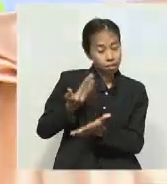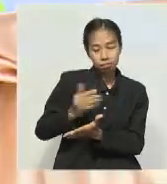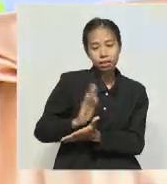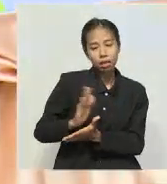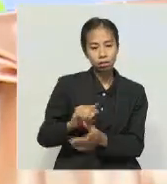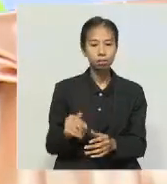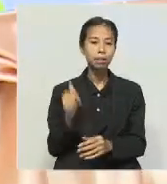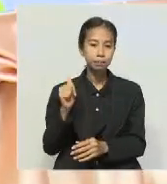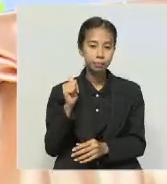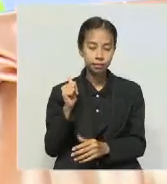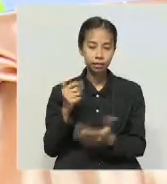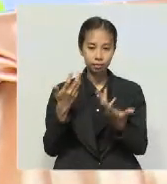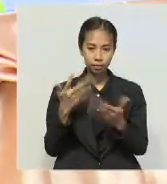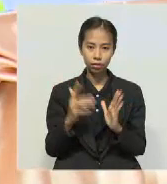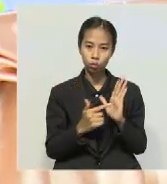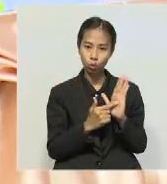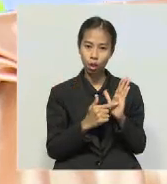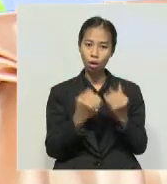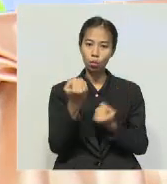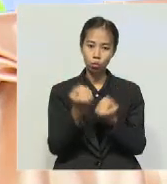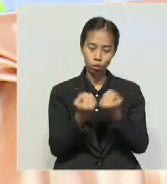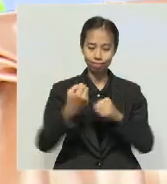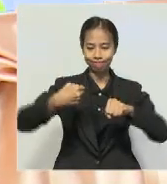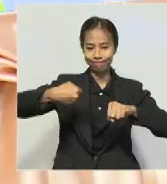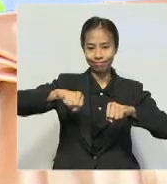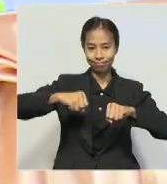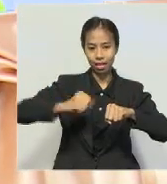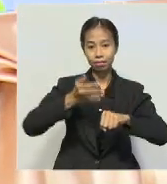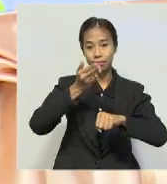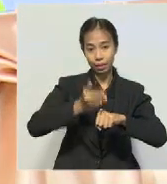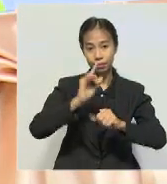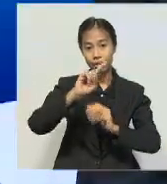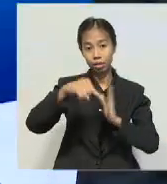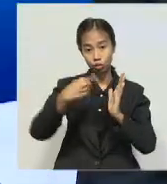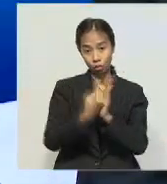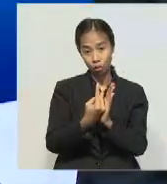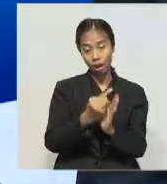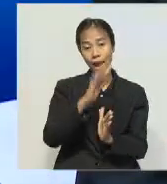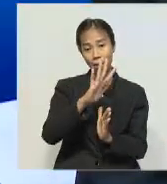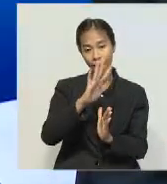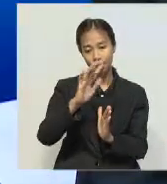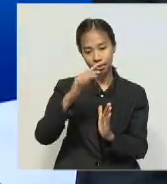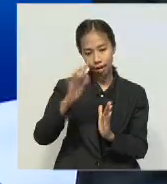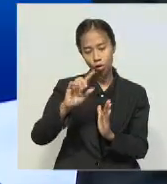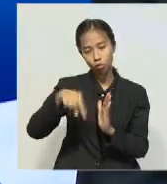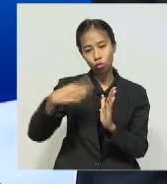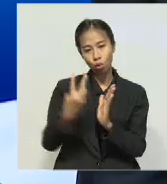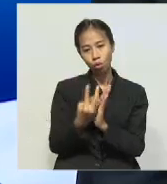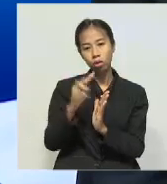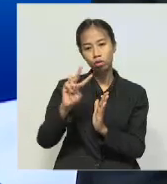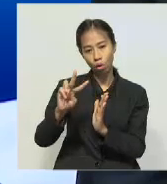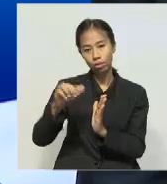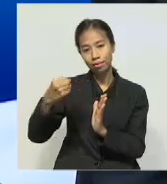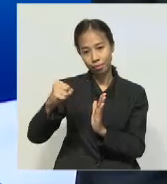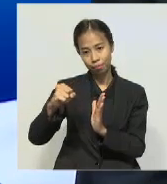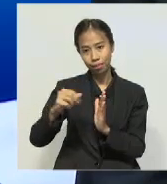แต่อย่างใดนะคะอย่างรถมอเตอร์ไซค์ชั่วโมงแรก5บาทชั่วโมงถัดไป10บาทรถยนต์ไม่เกิน